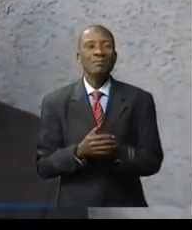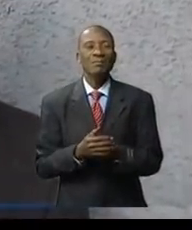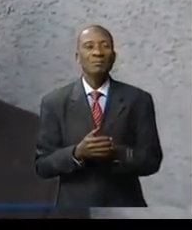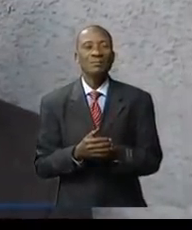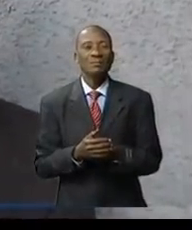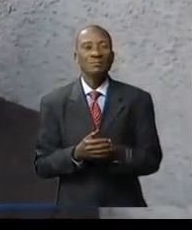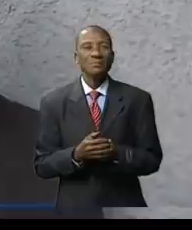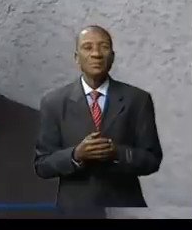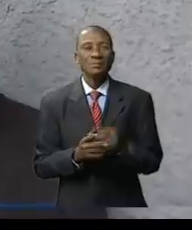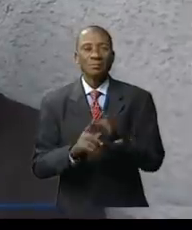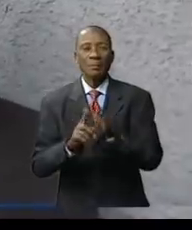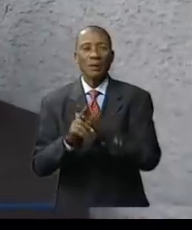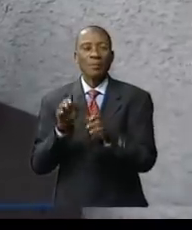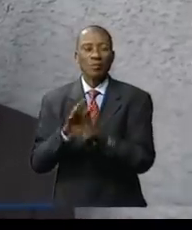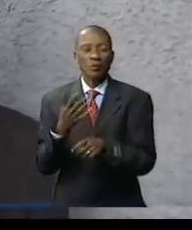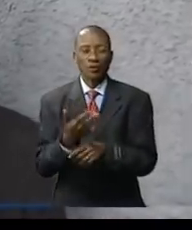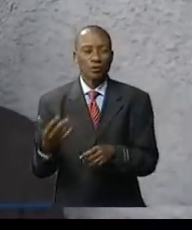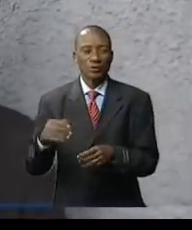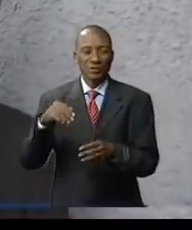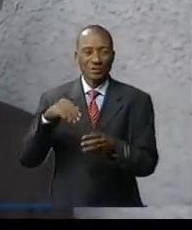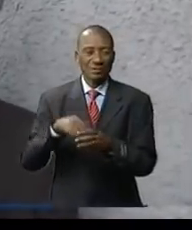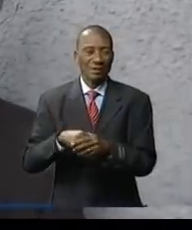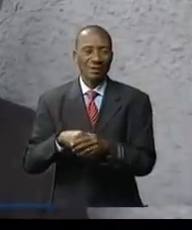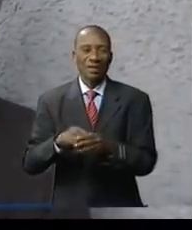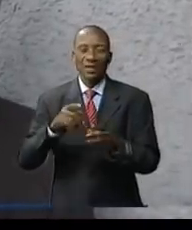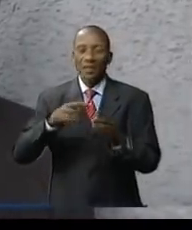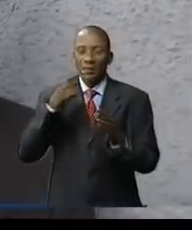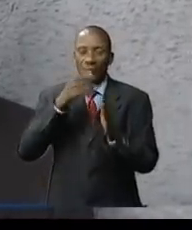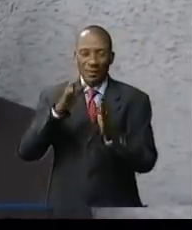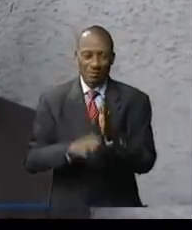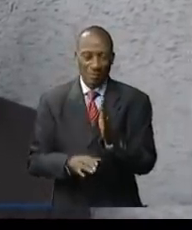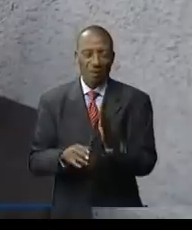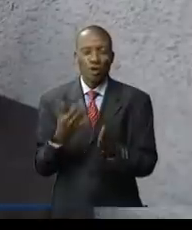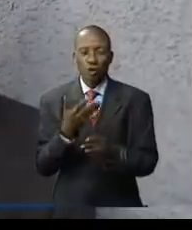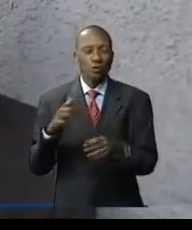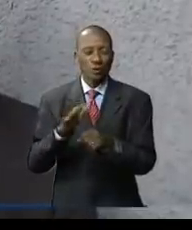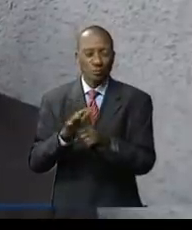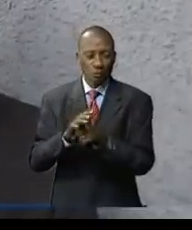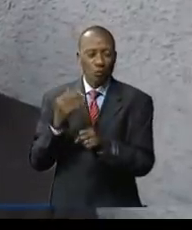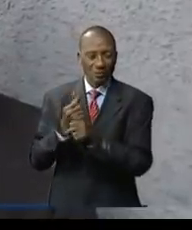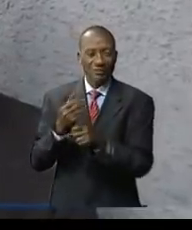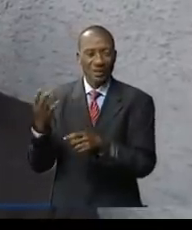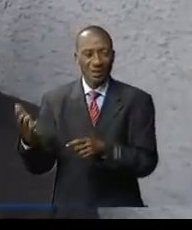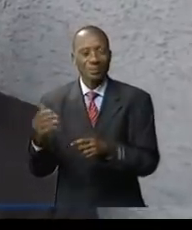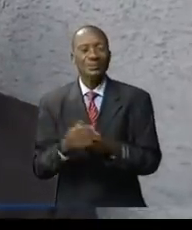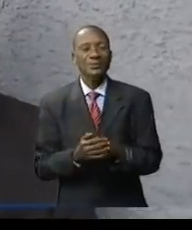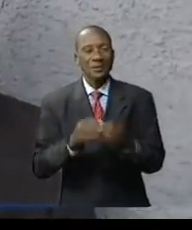les vacances parlementaires, il y a beaucoup de choses à traiter. Mais moi, j'ai toujours la foi que ces lois-là